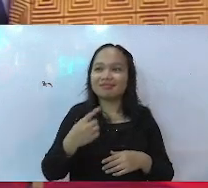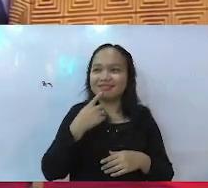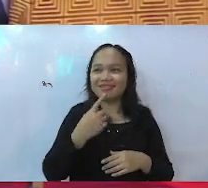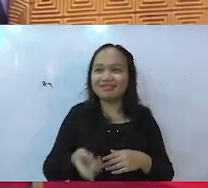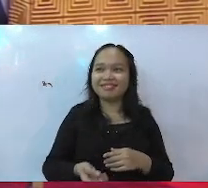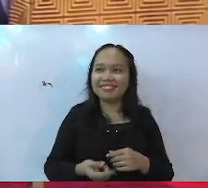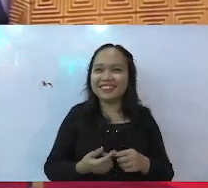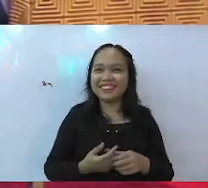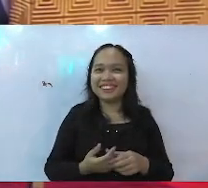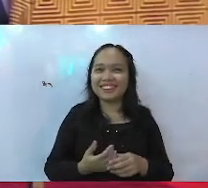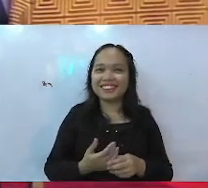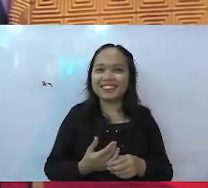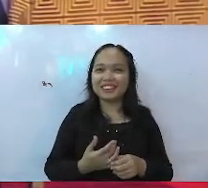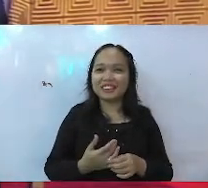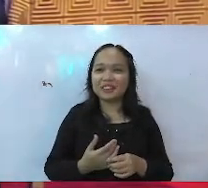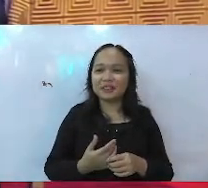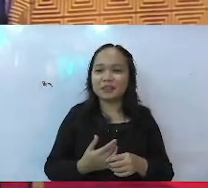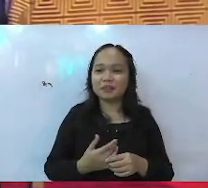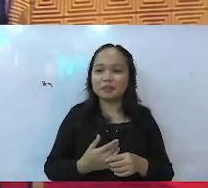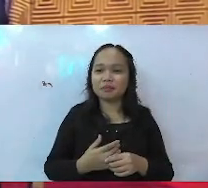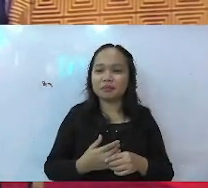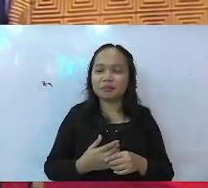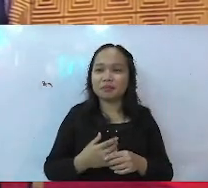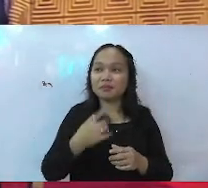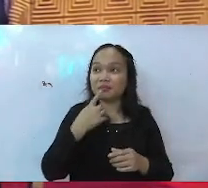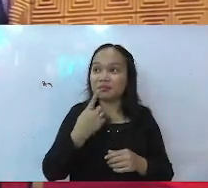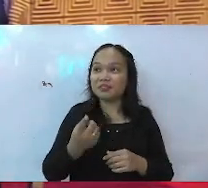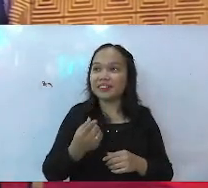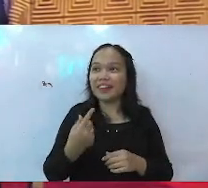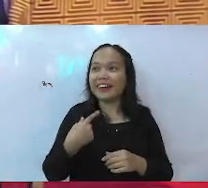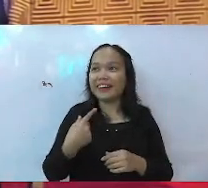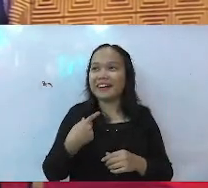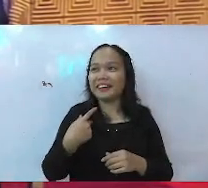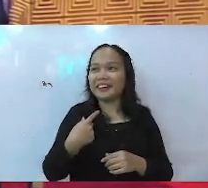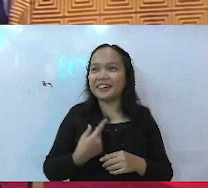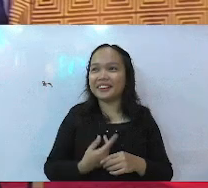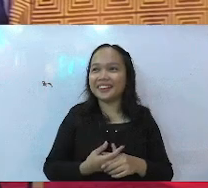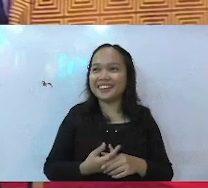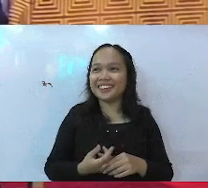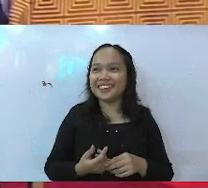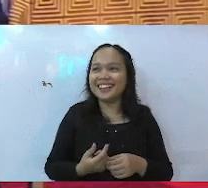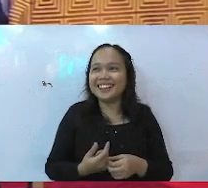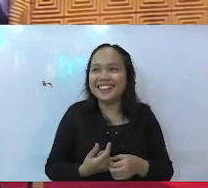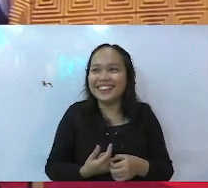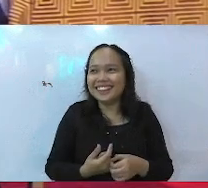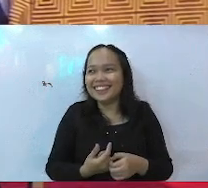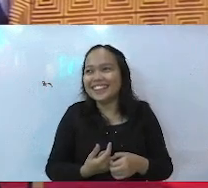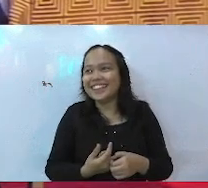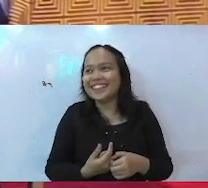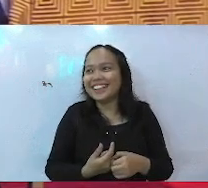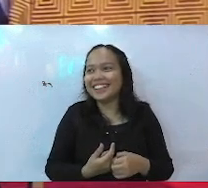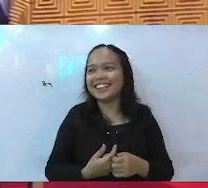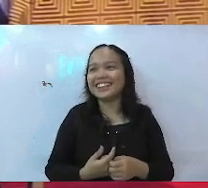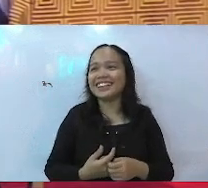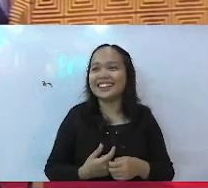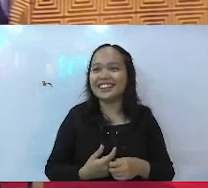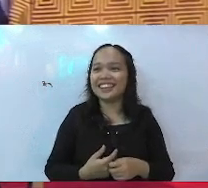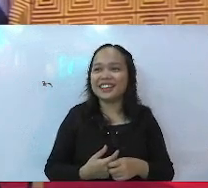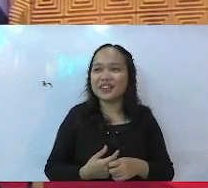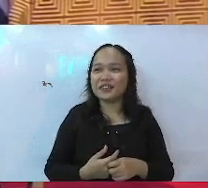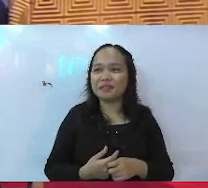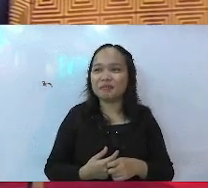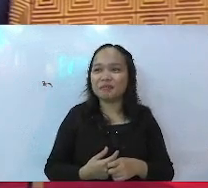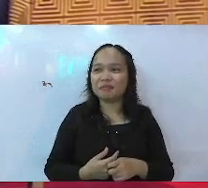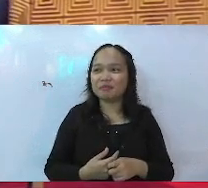talaga eh sit in ung may nakita ako naps in eh O yan